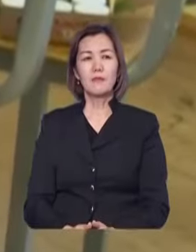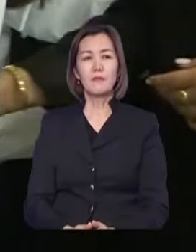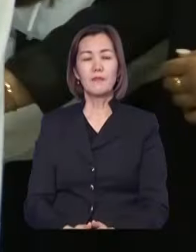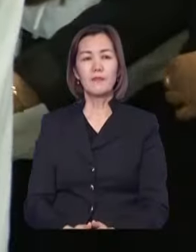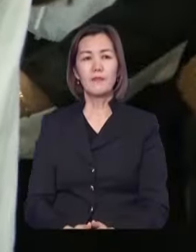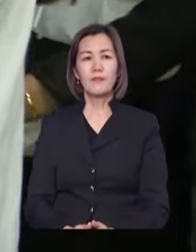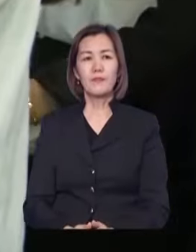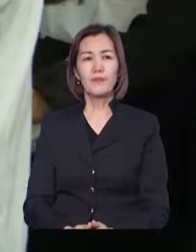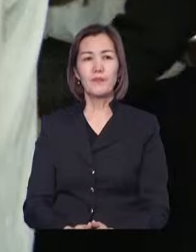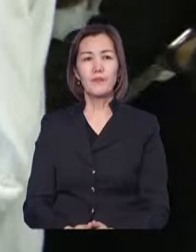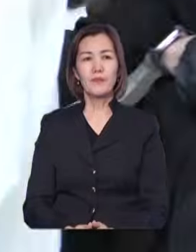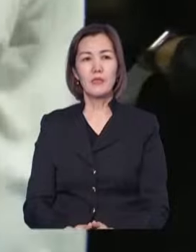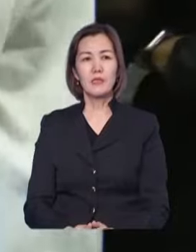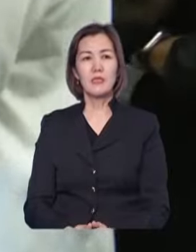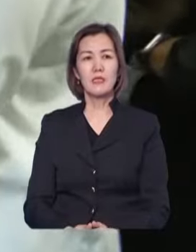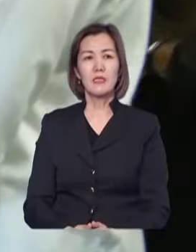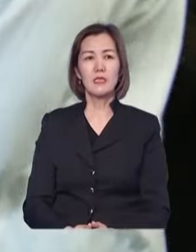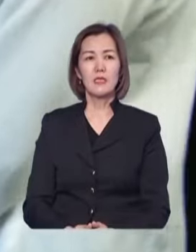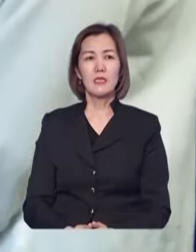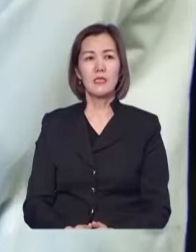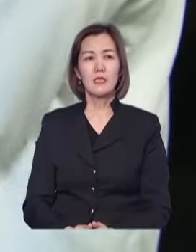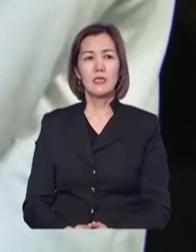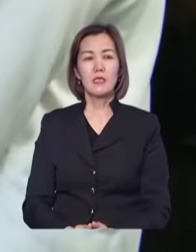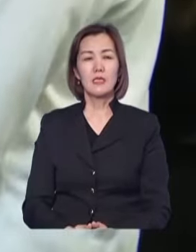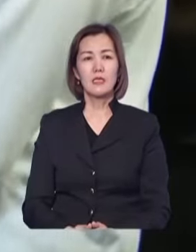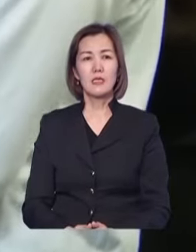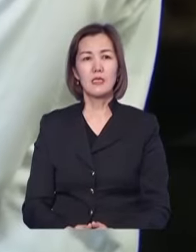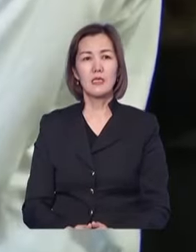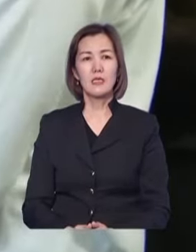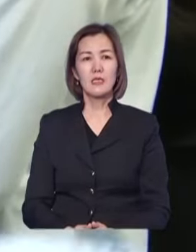орай осылай сүйрет